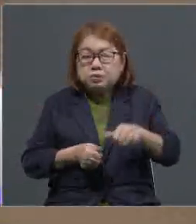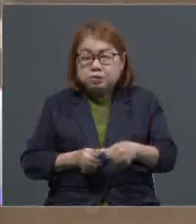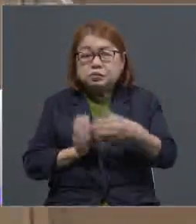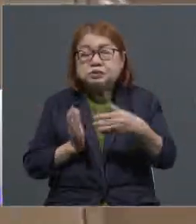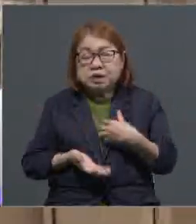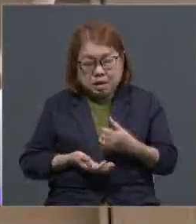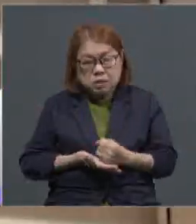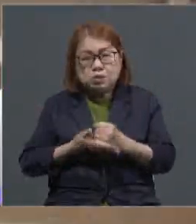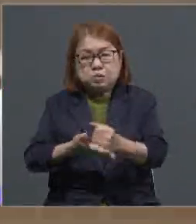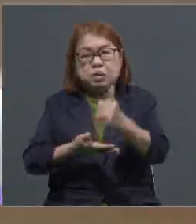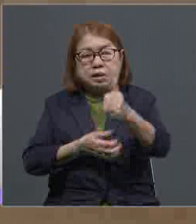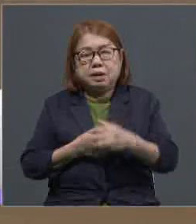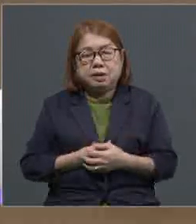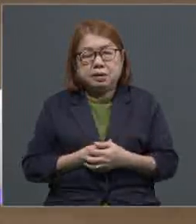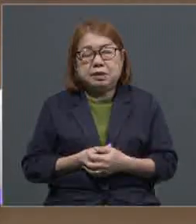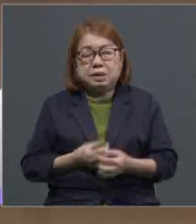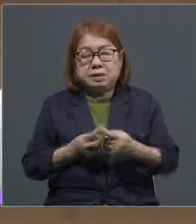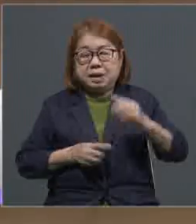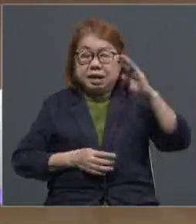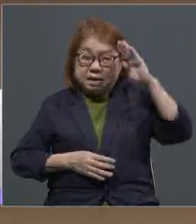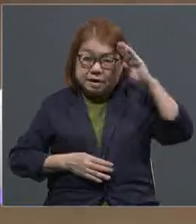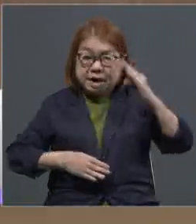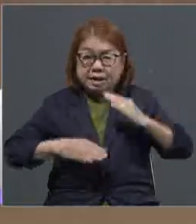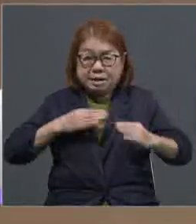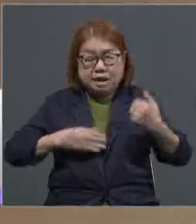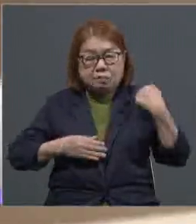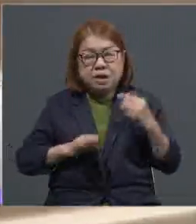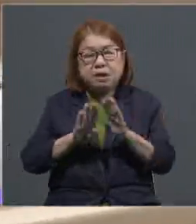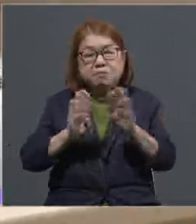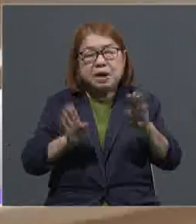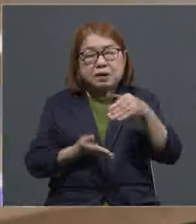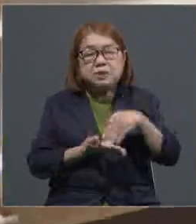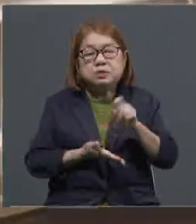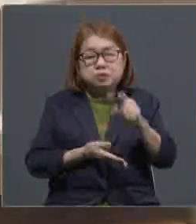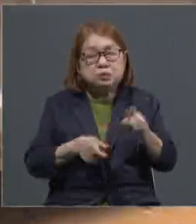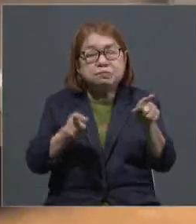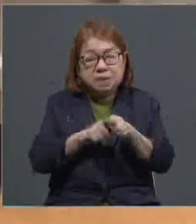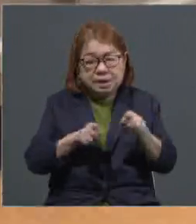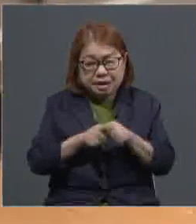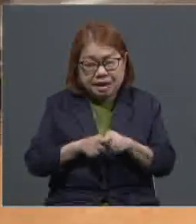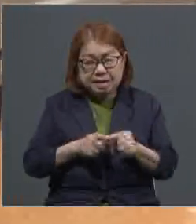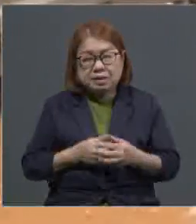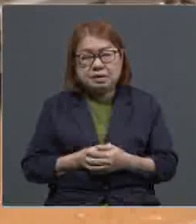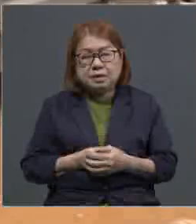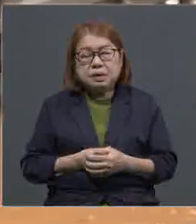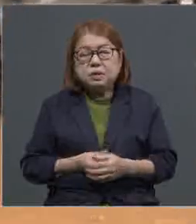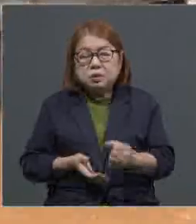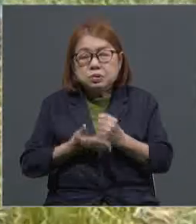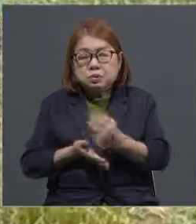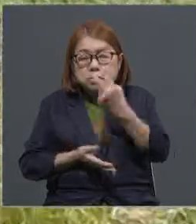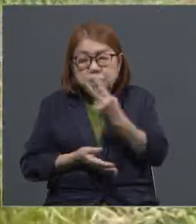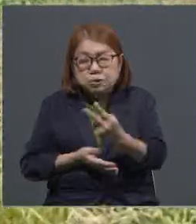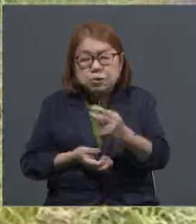สนับสนุนได้ทันทีนะครับโดยกองทัพบกเขาได้ตั้งวอรมหรือว่าเป็นศูนย์ปฏิบัติการกองทัพบกสปกทบเพื่อติดตาม